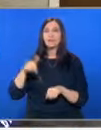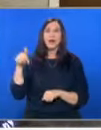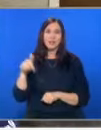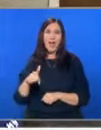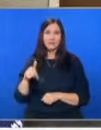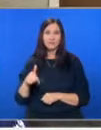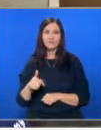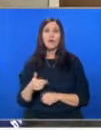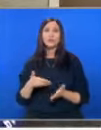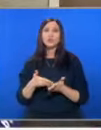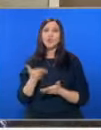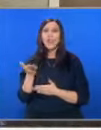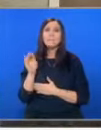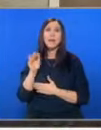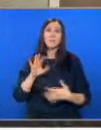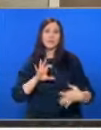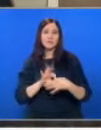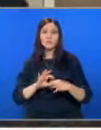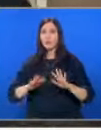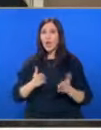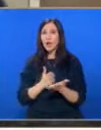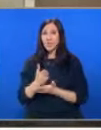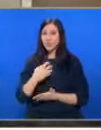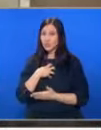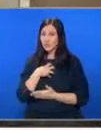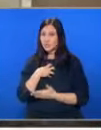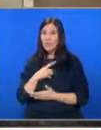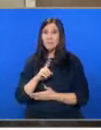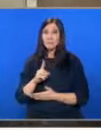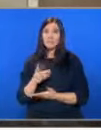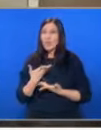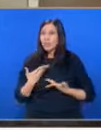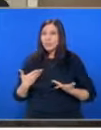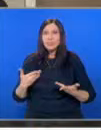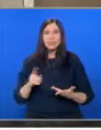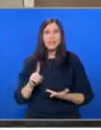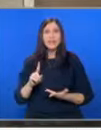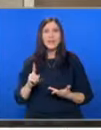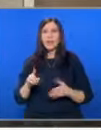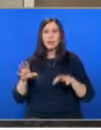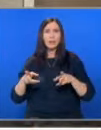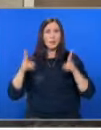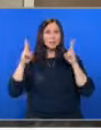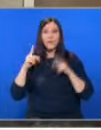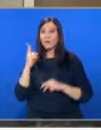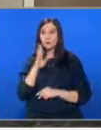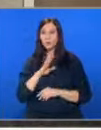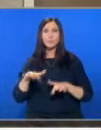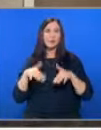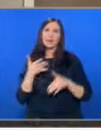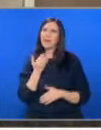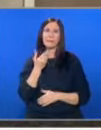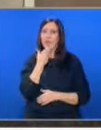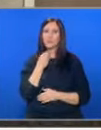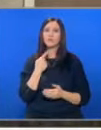Главчев. Защото те биха били свързани по някакъв начин с ГЕРБ. Не, че не ги е гласувал единодушно парламента, но няма да е красиво